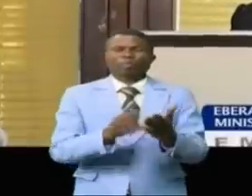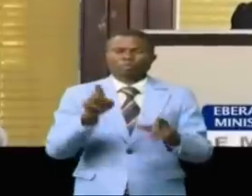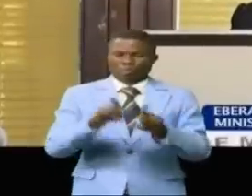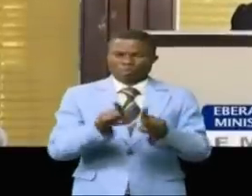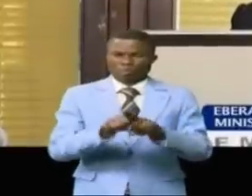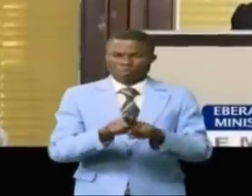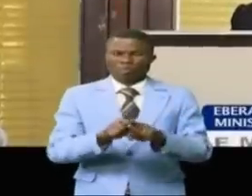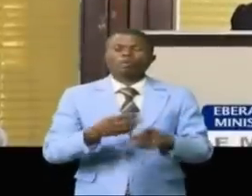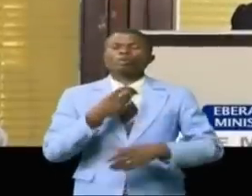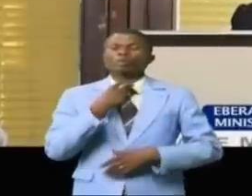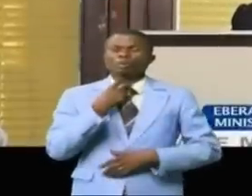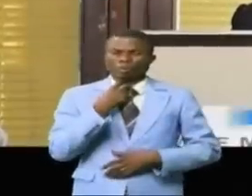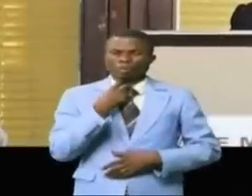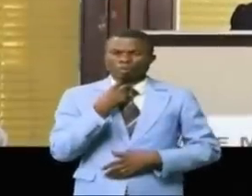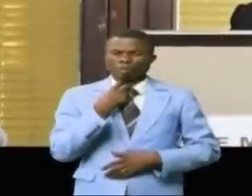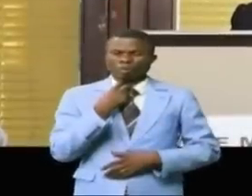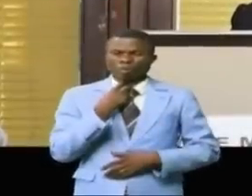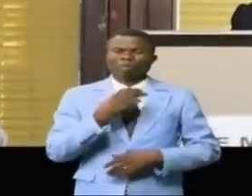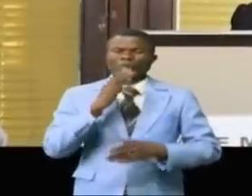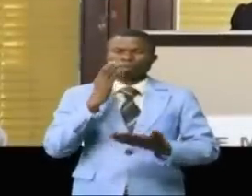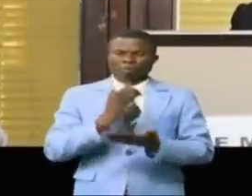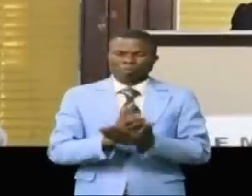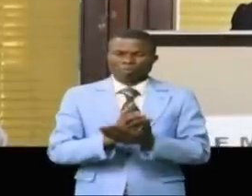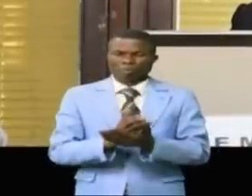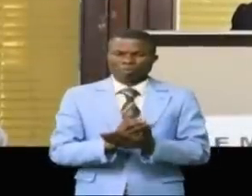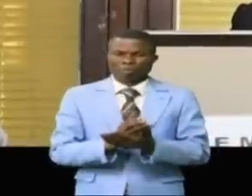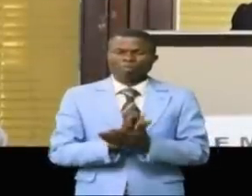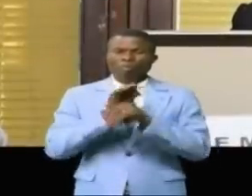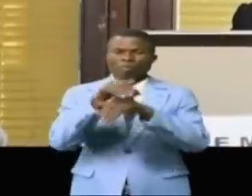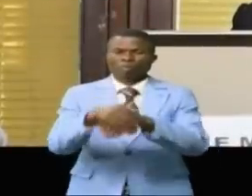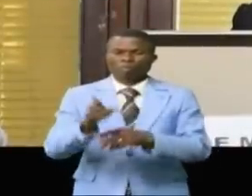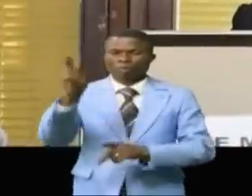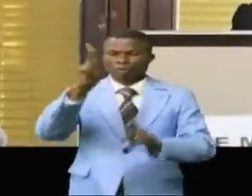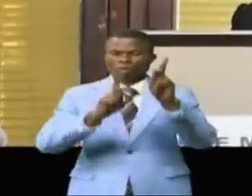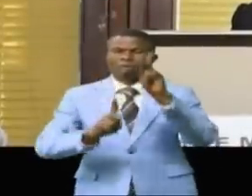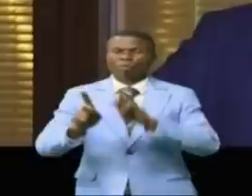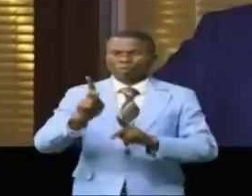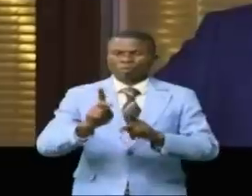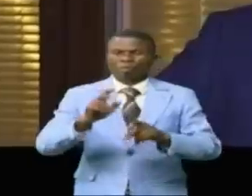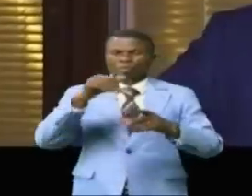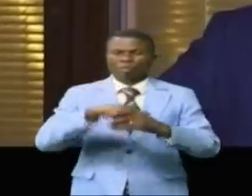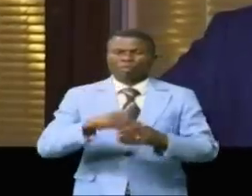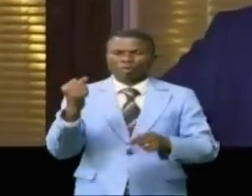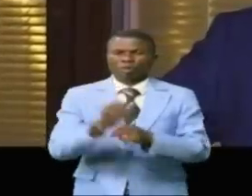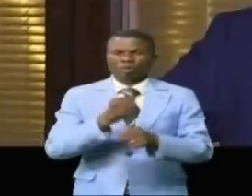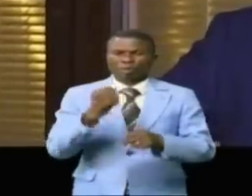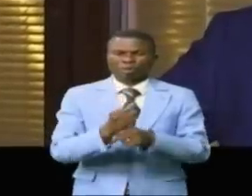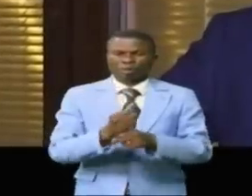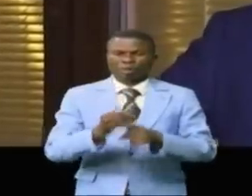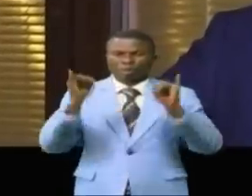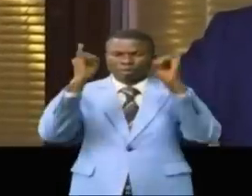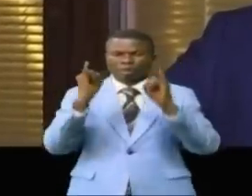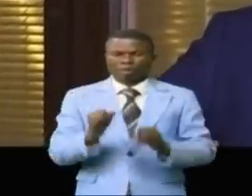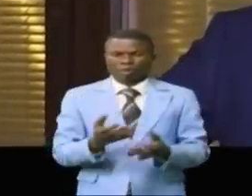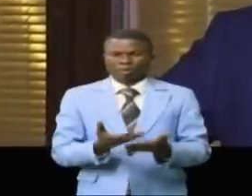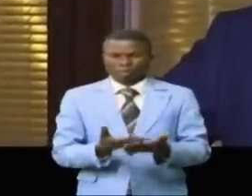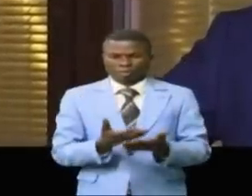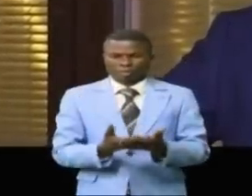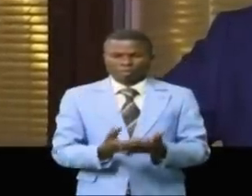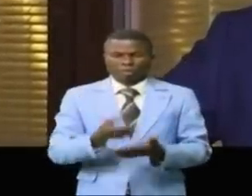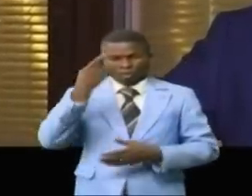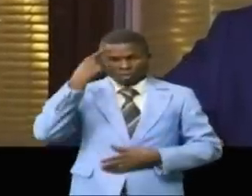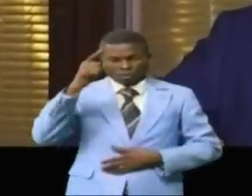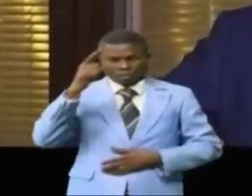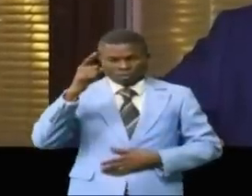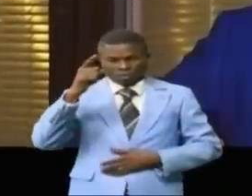les obstacles qui freinent l'accès de notre population au service de l'Internet, en vue